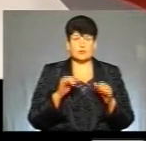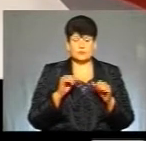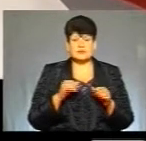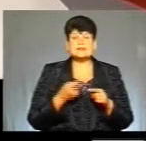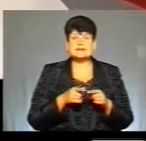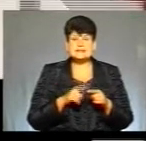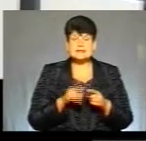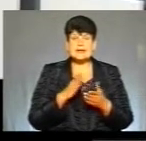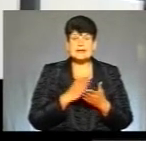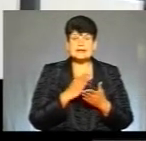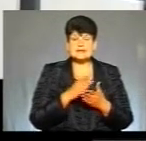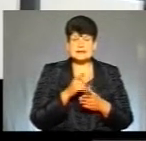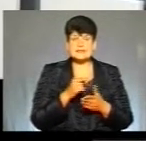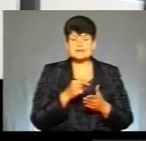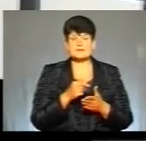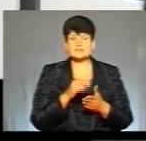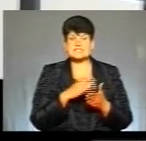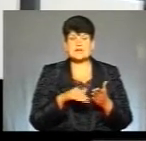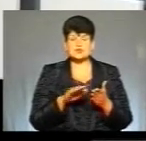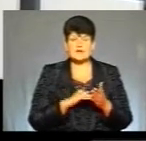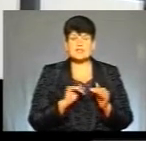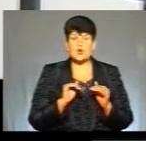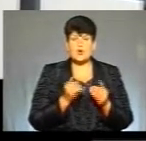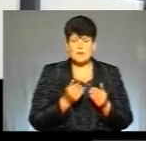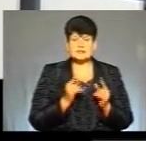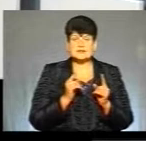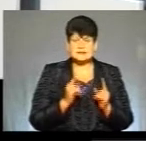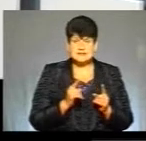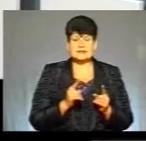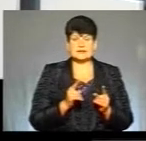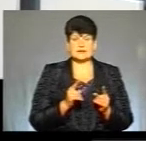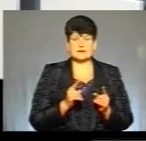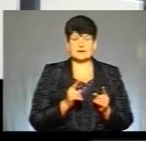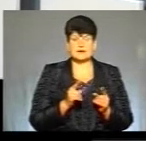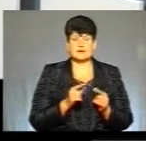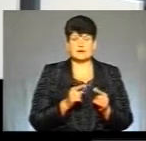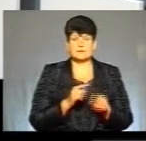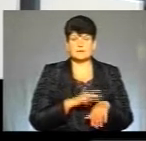скасування лише тих обмежень для правоохоронних органів, зокрема, досудового розслідування і суду, щодо